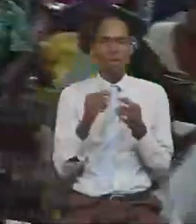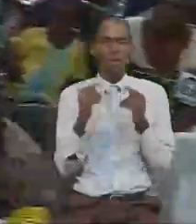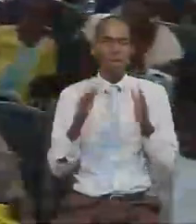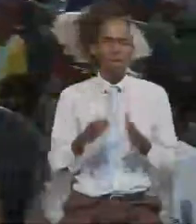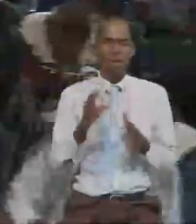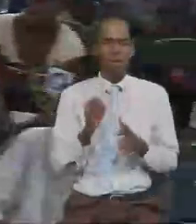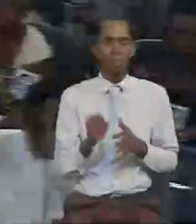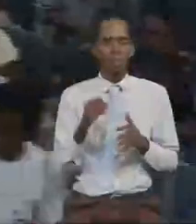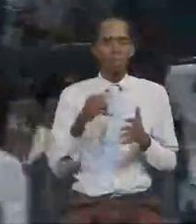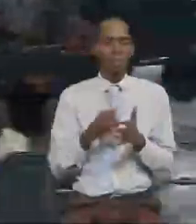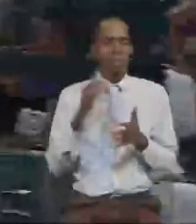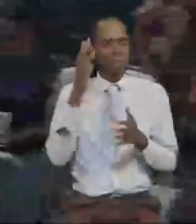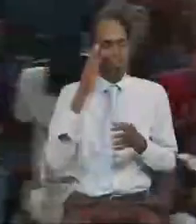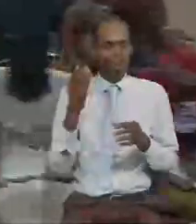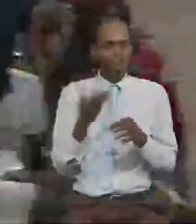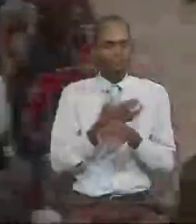et découper l'ennemi